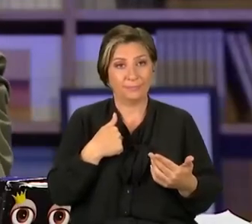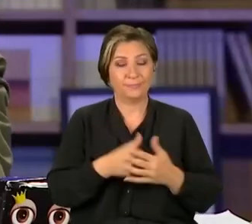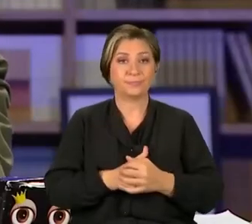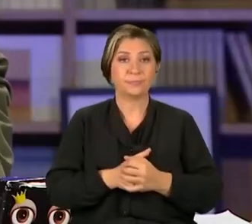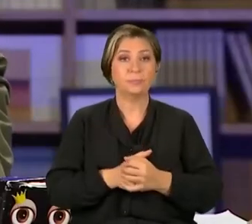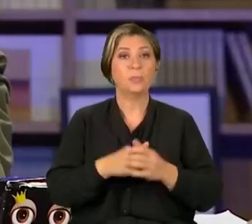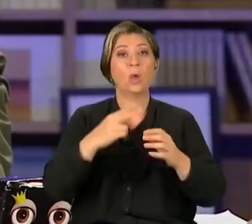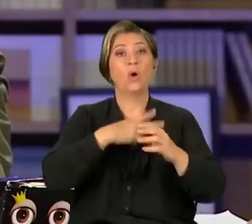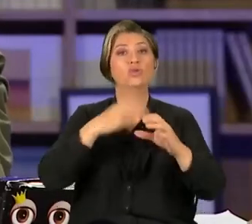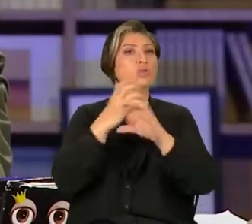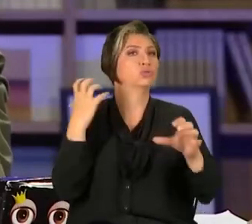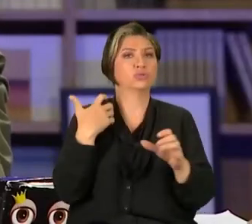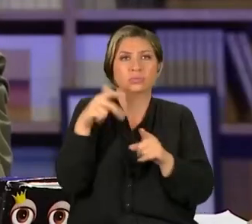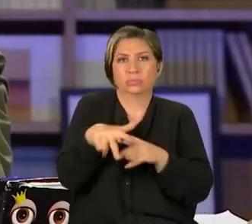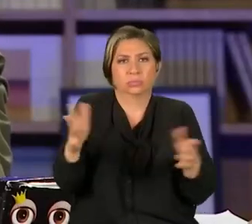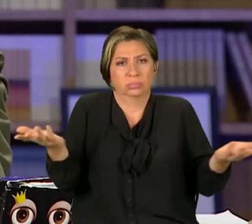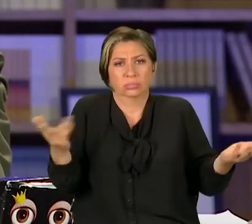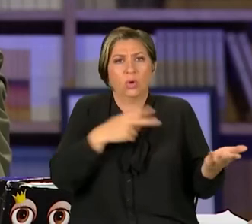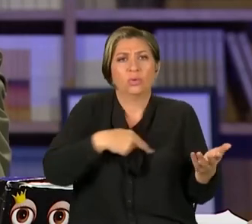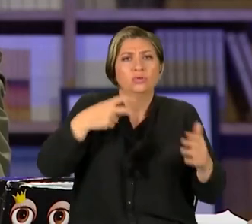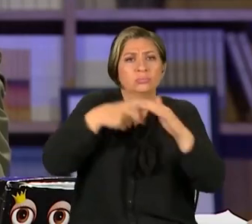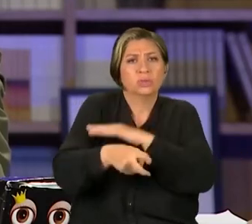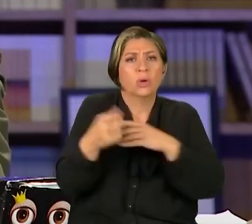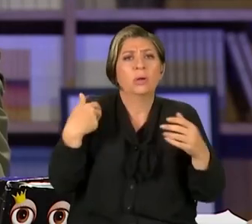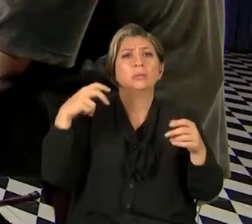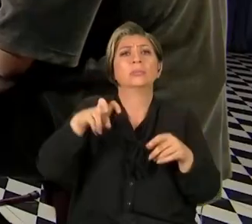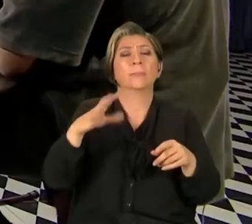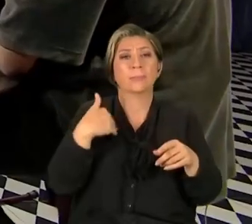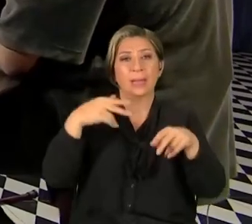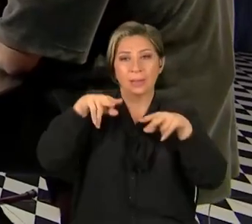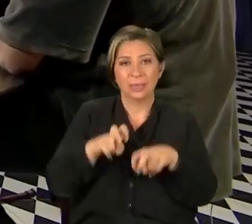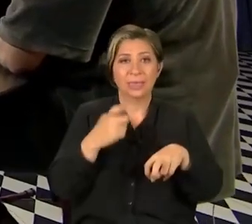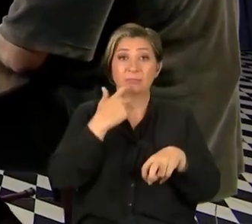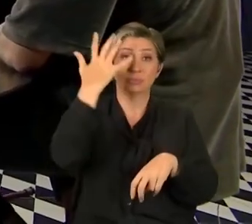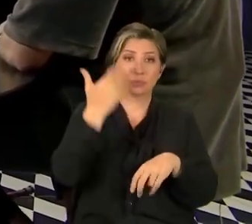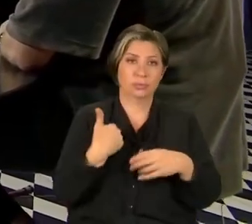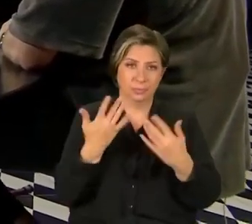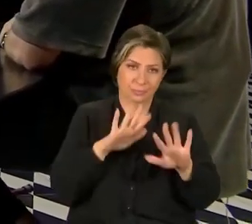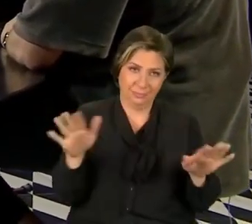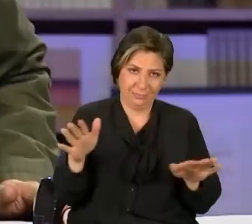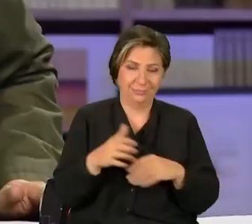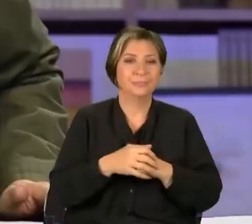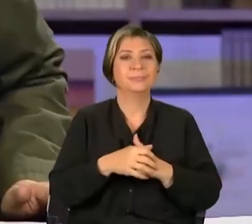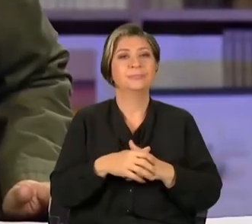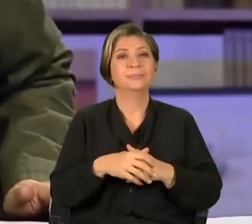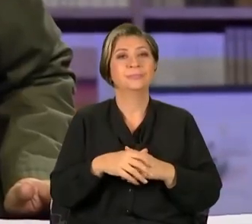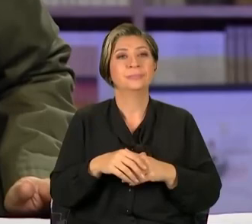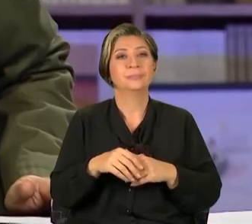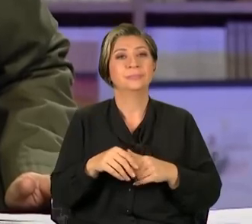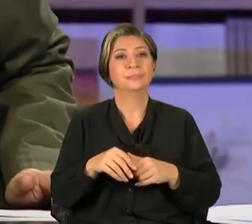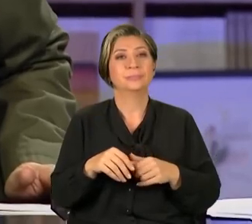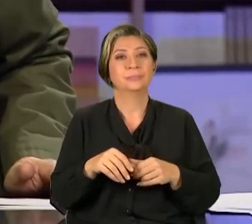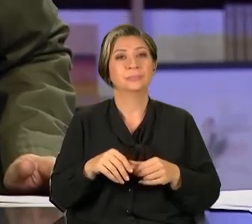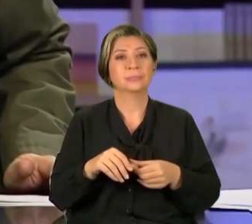şeyde otobüse bilmiyorum otobüse Ya da metroya binsem Bana yer verecek yaşa geldim ben çünkü Anlatabildim mi ya